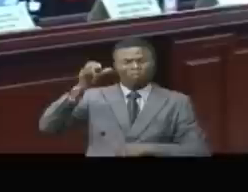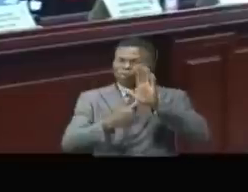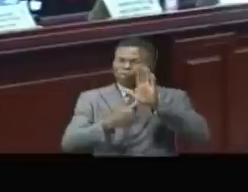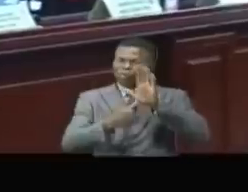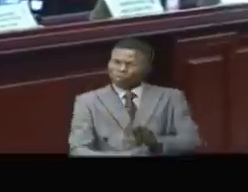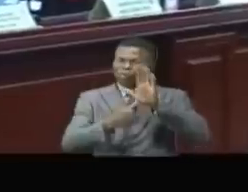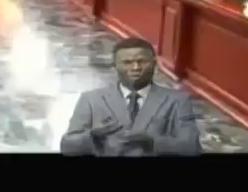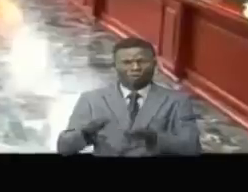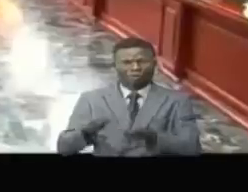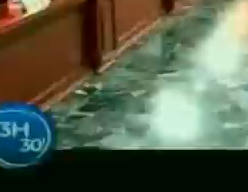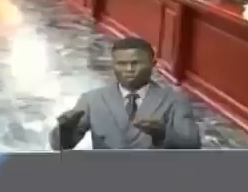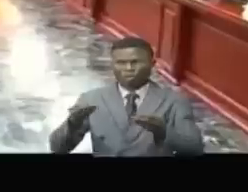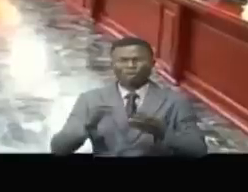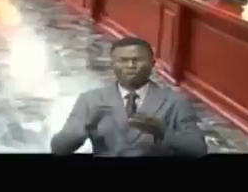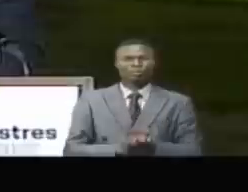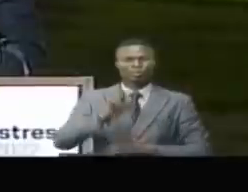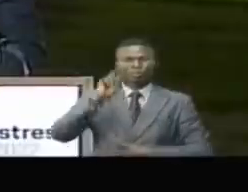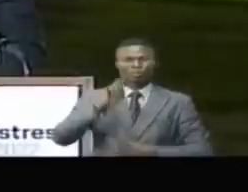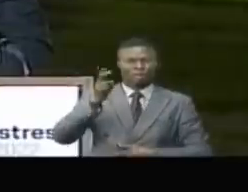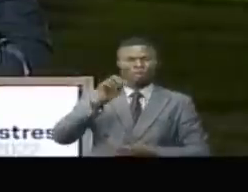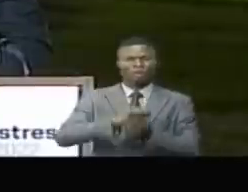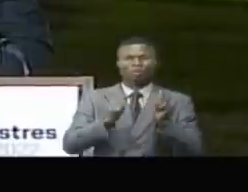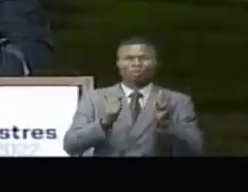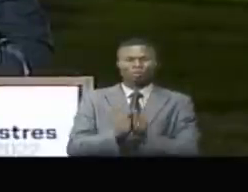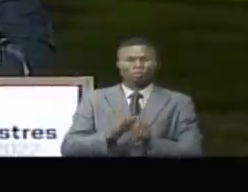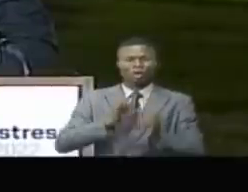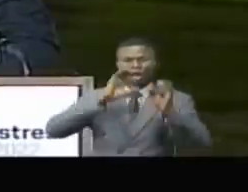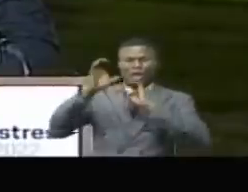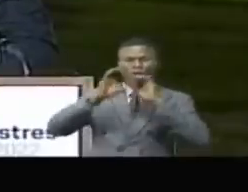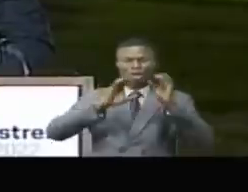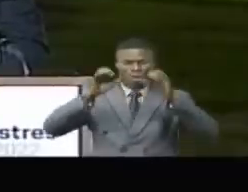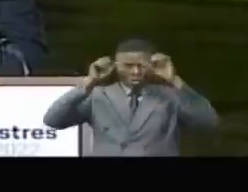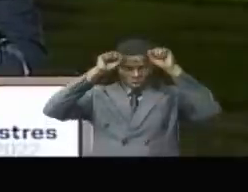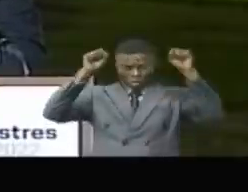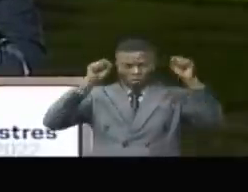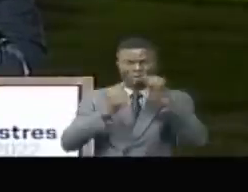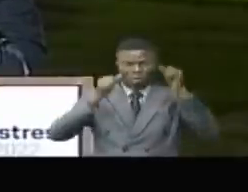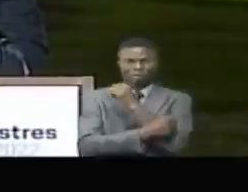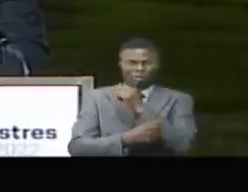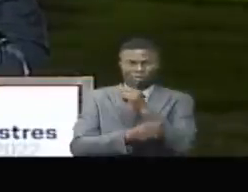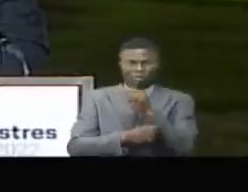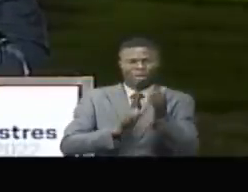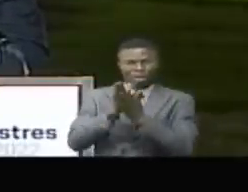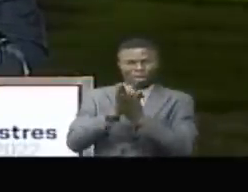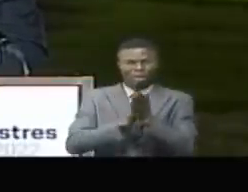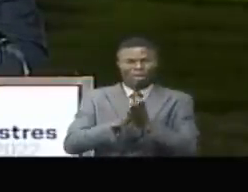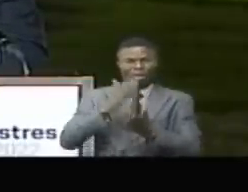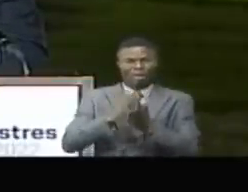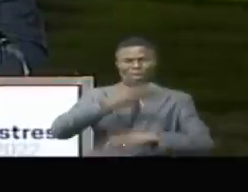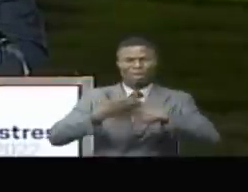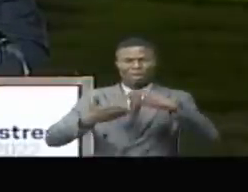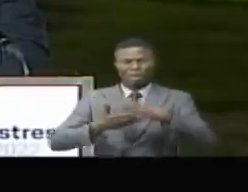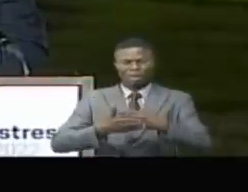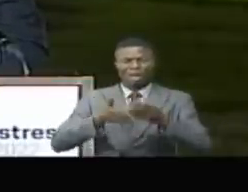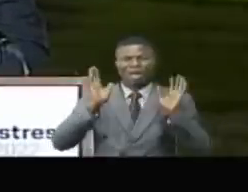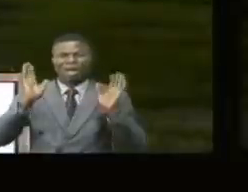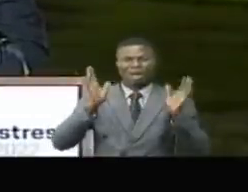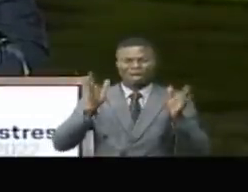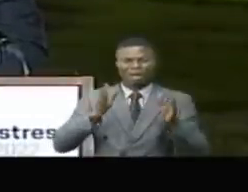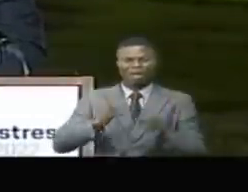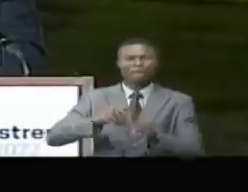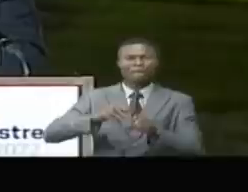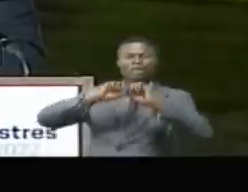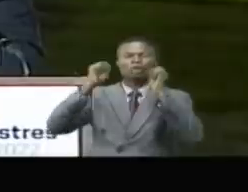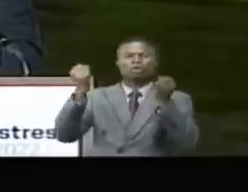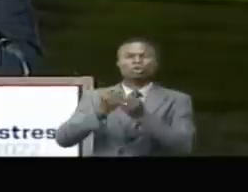à prioriser. Le deuxième point de la communication du président de la République a porté sur la construction inquiétante des